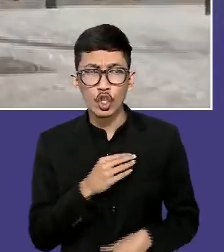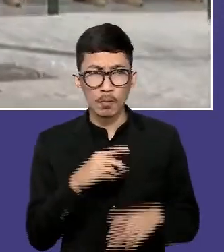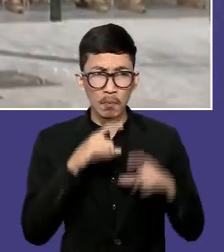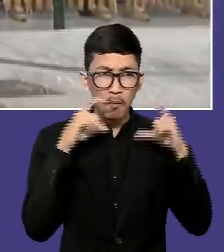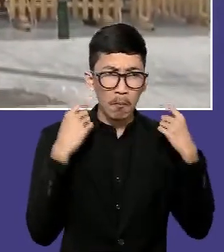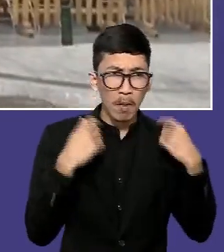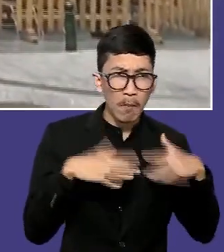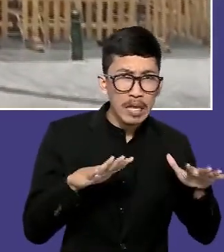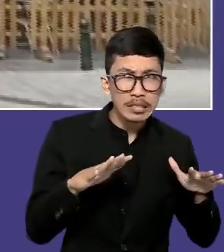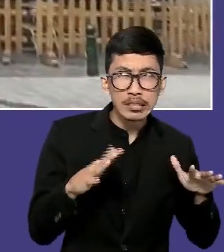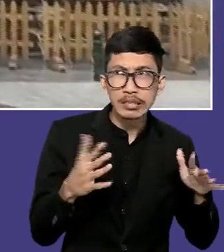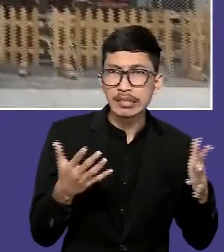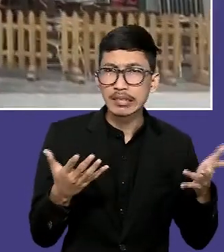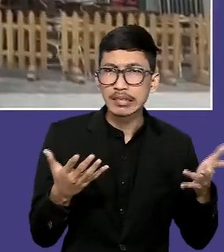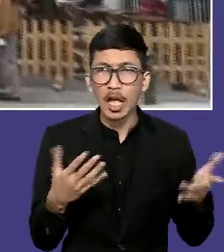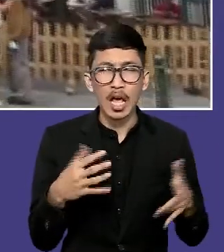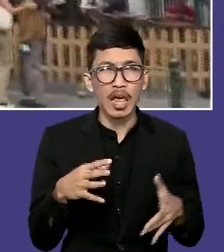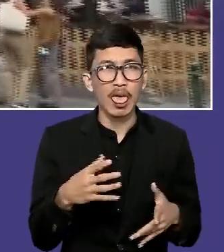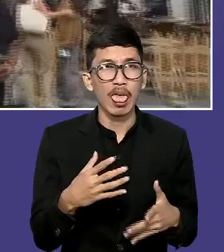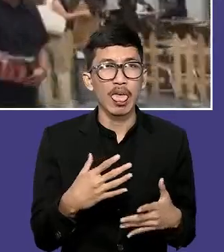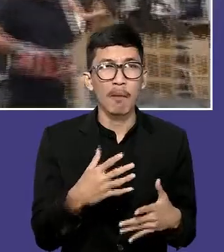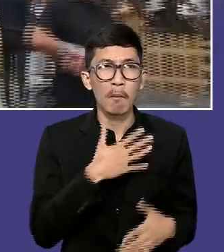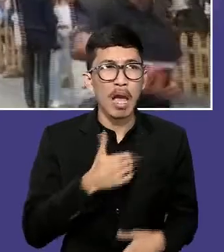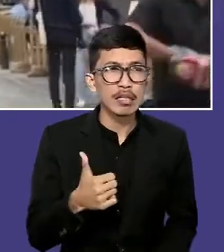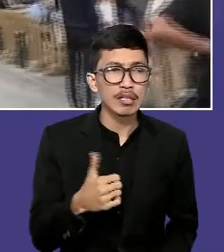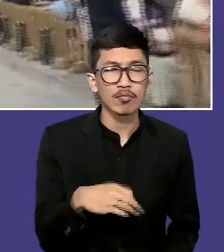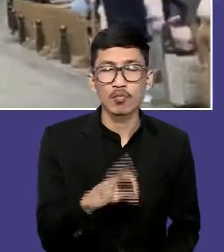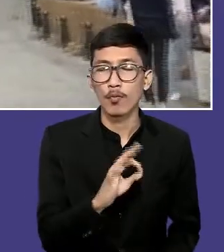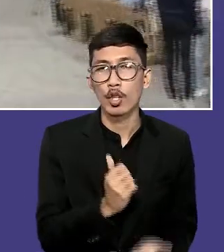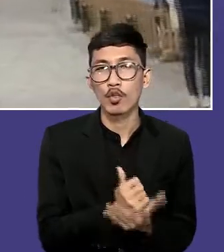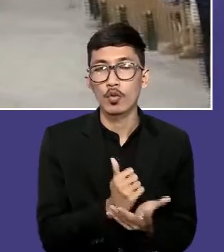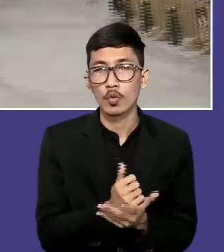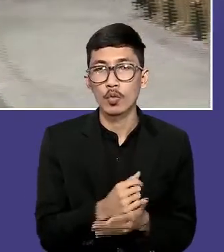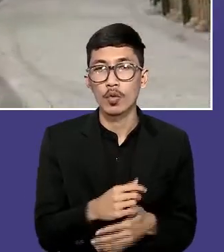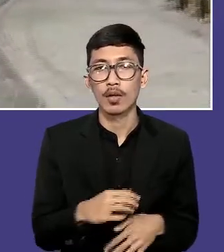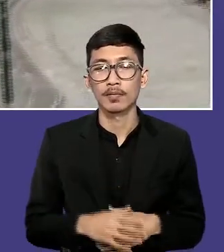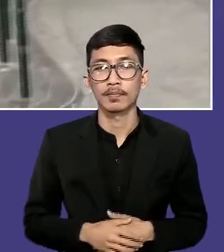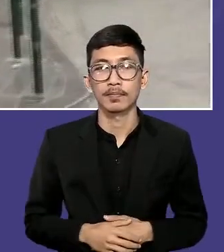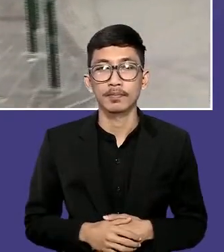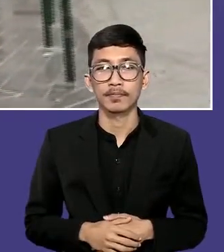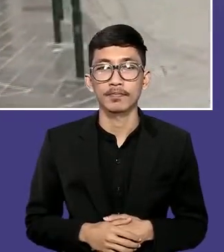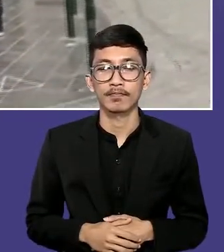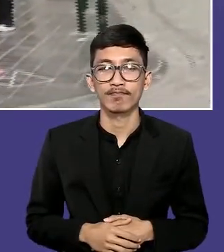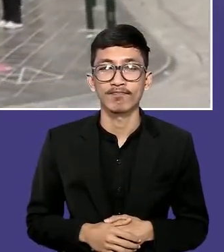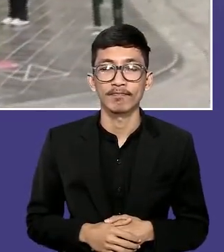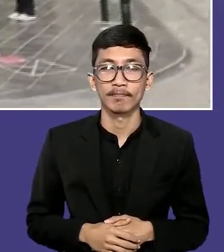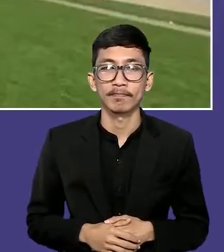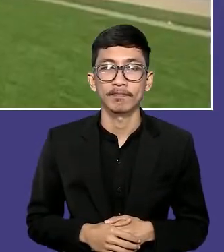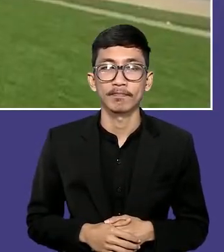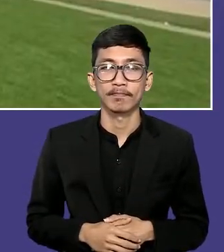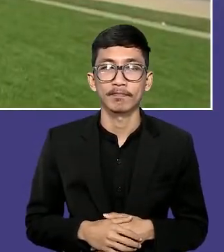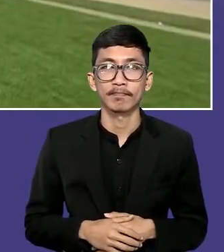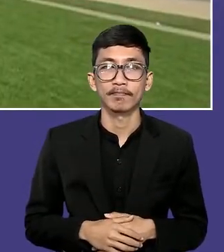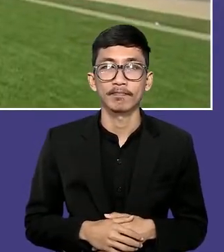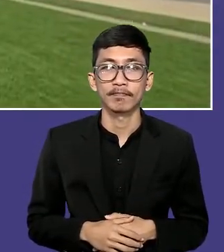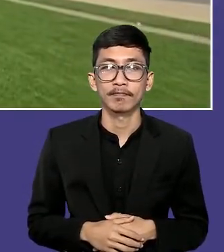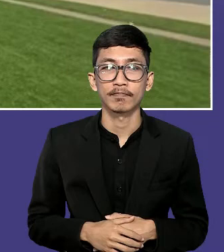obligation timal maupun dibuka juga masker ini kecuali kalau kita naik naik naik apa nih naik